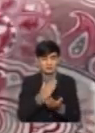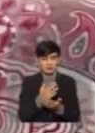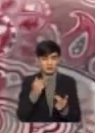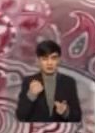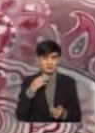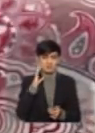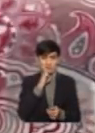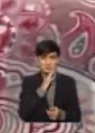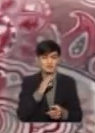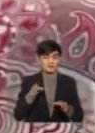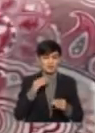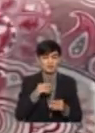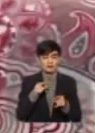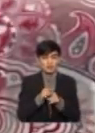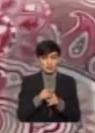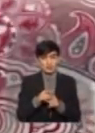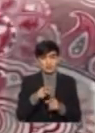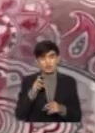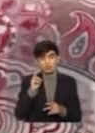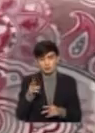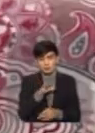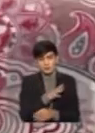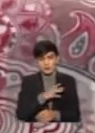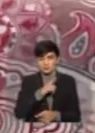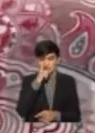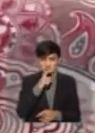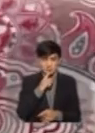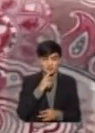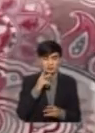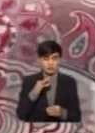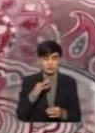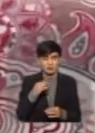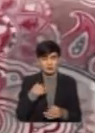болғасын, ол бәрімізге біреулер может түсінбеуі мүмкін.